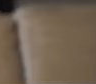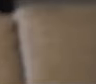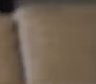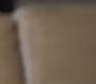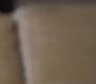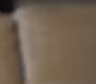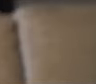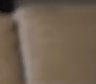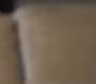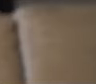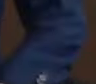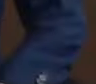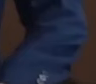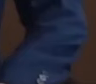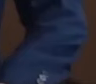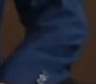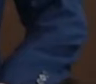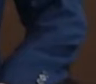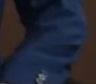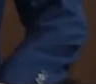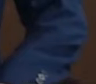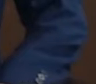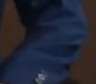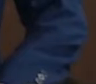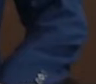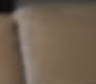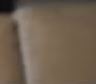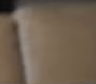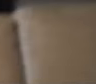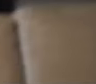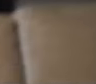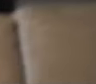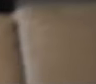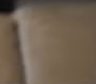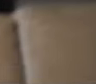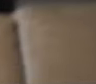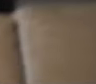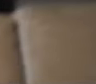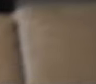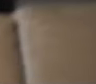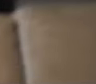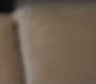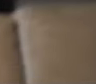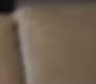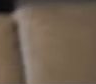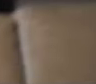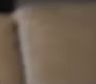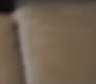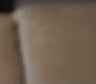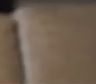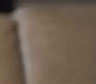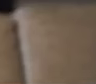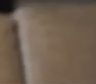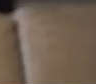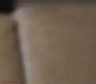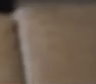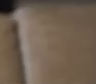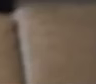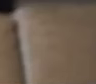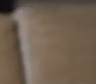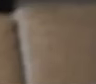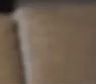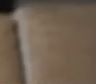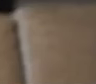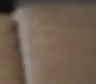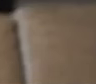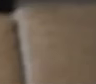For me, nasaktan ako because my husband will do everything to protect you. You run together, di ba? Sama-sama tayo, babangon muli.